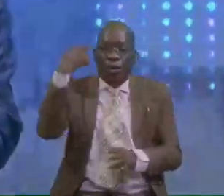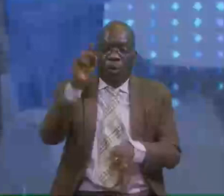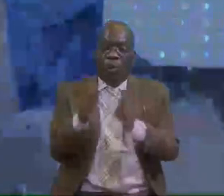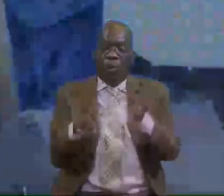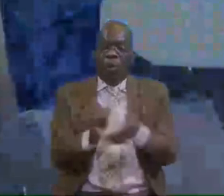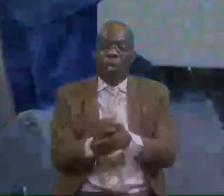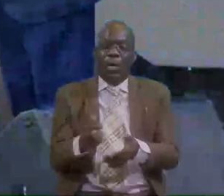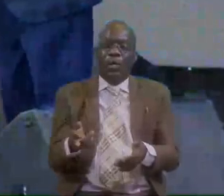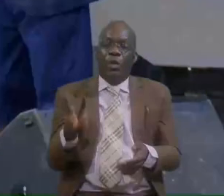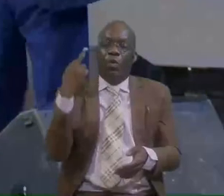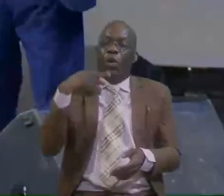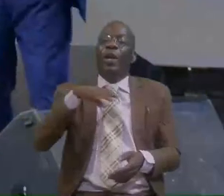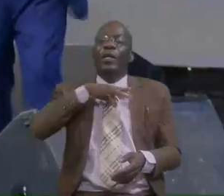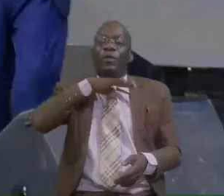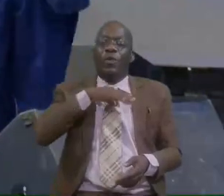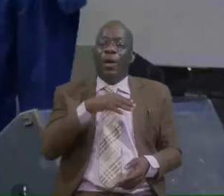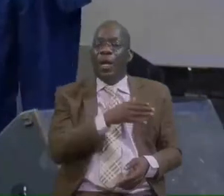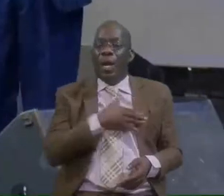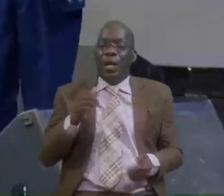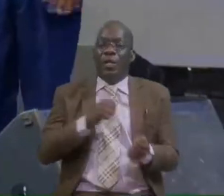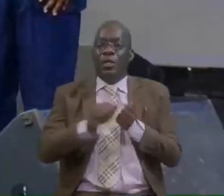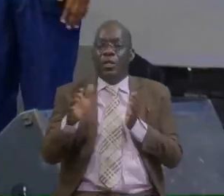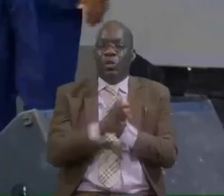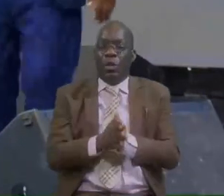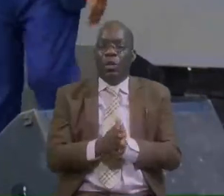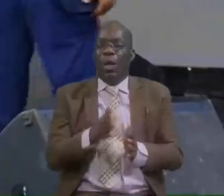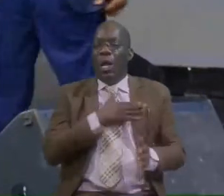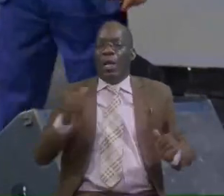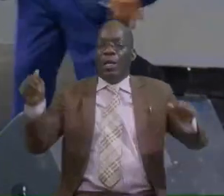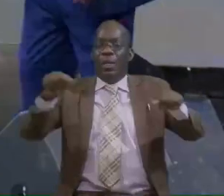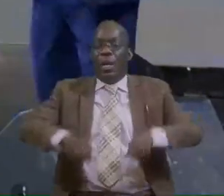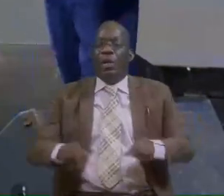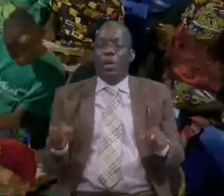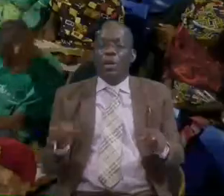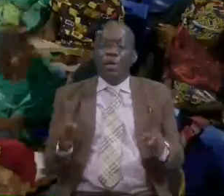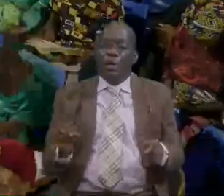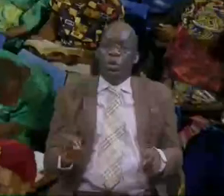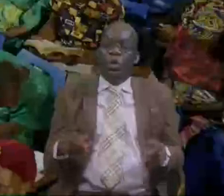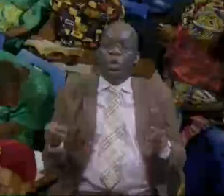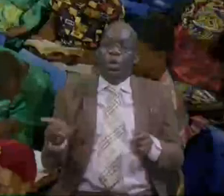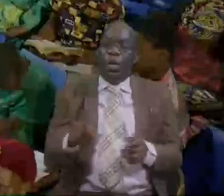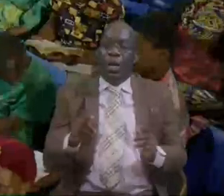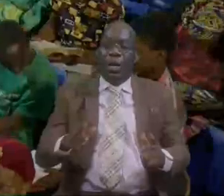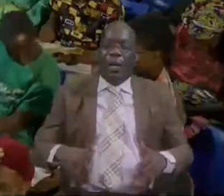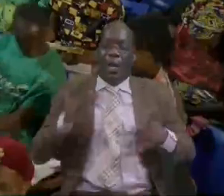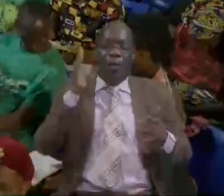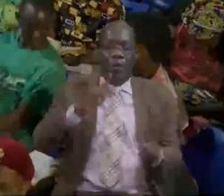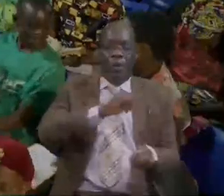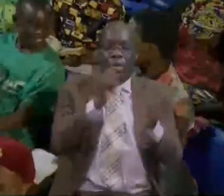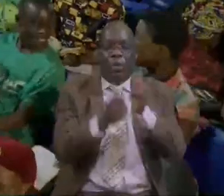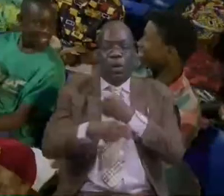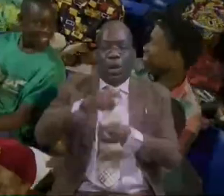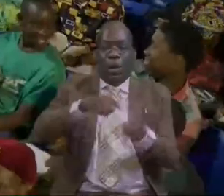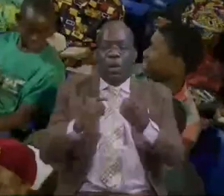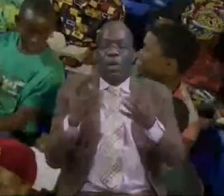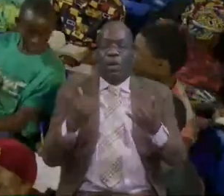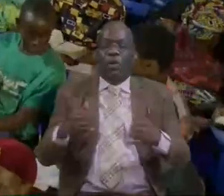souillés et sont détruits et sont damnés afin que leur vie soit transformée. Et ce soir, il